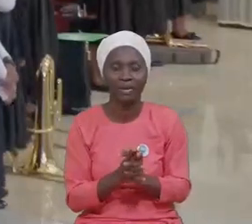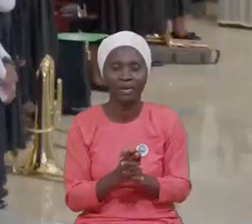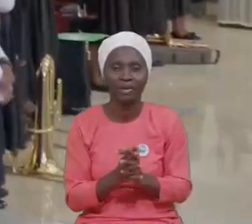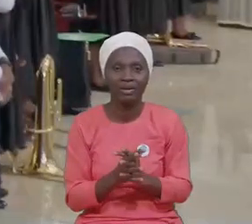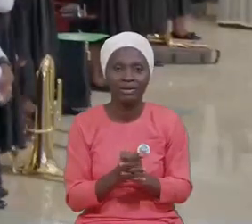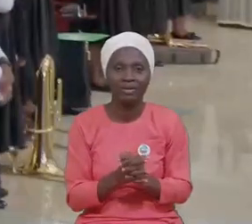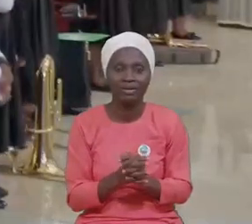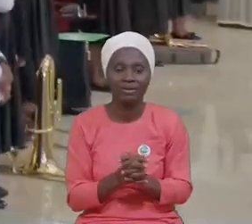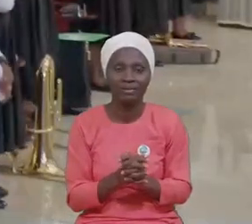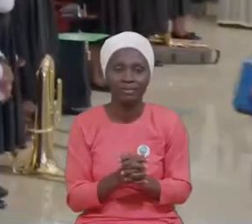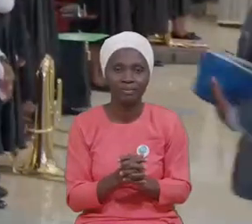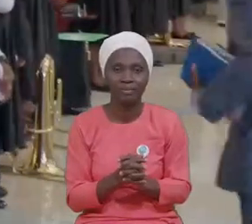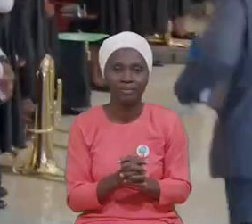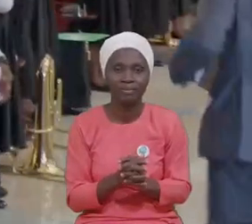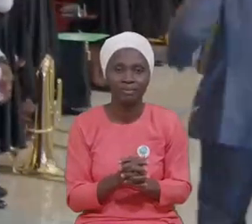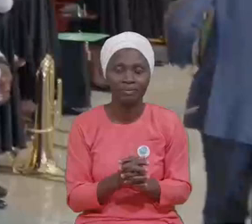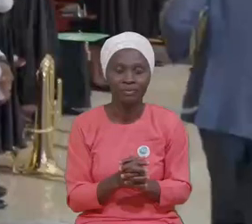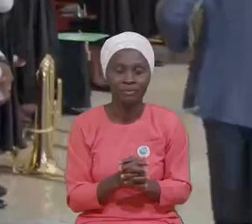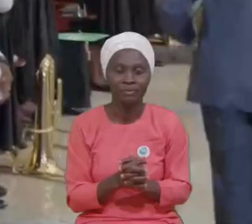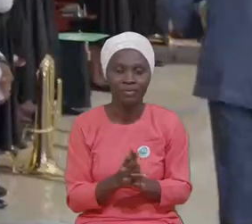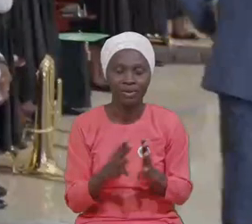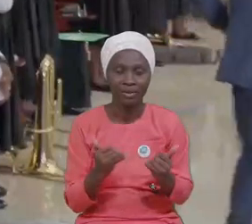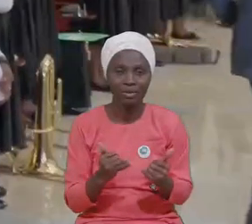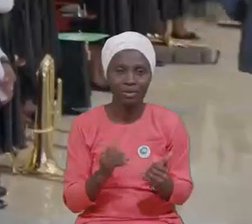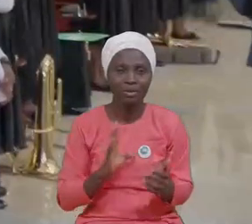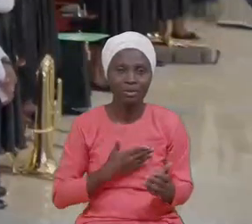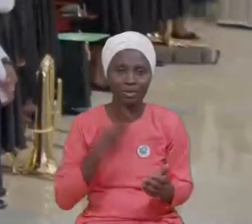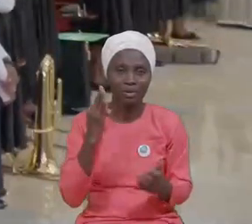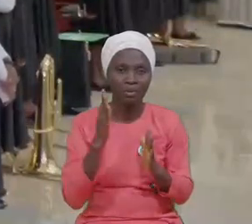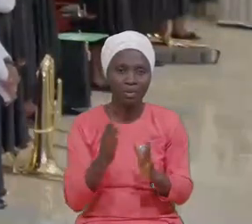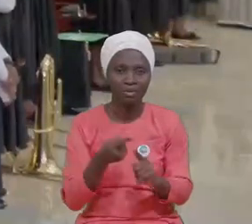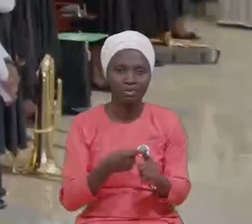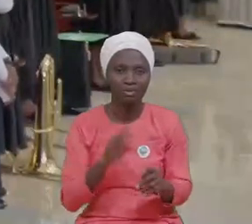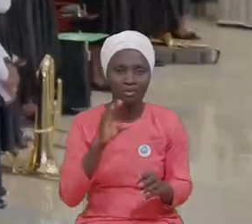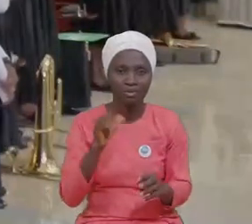Je vais inviter notre pasteur pour commencer la prière.